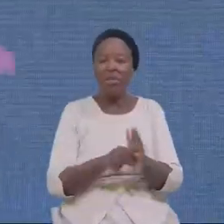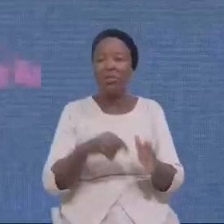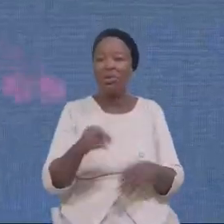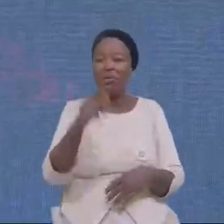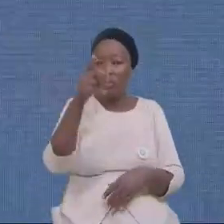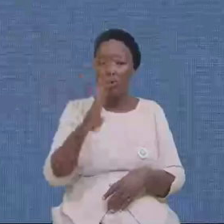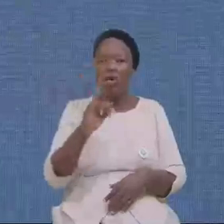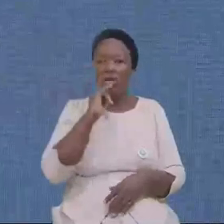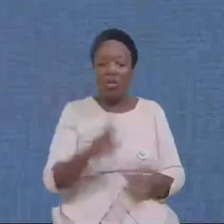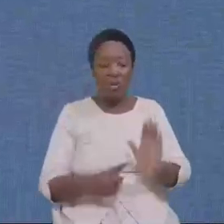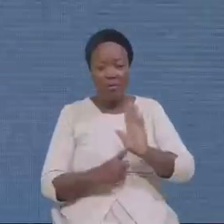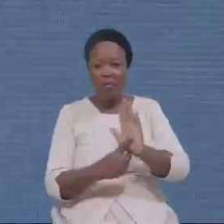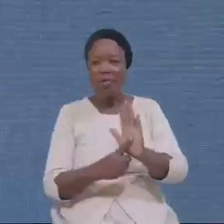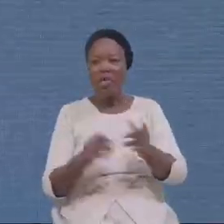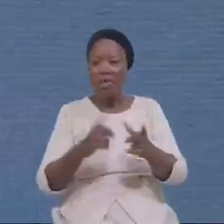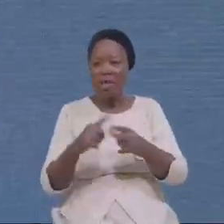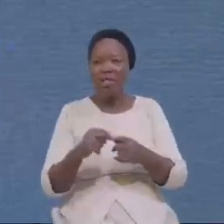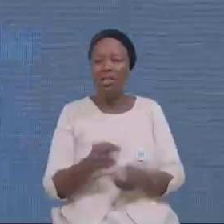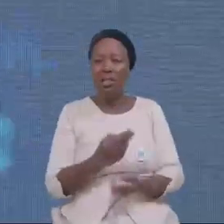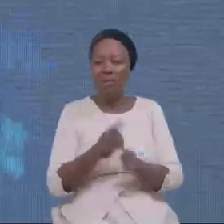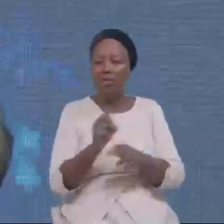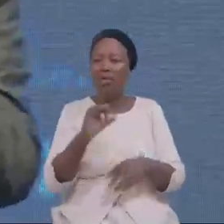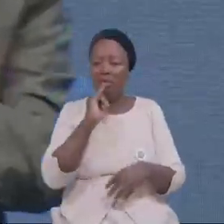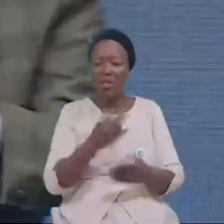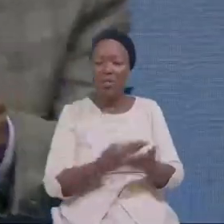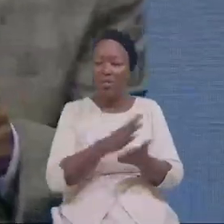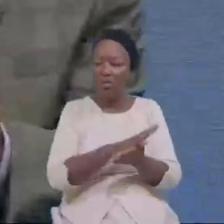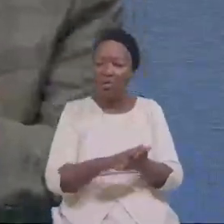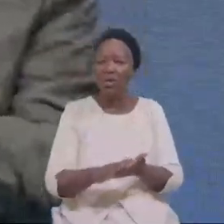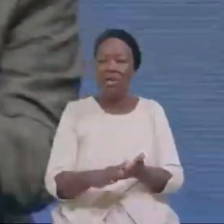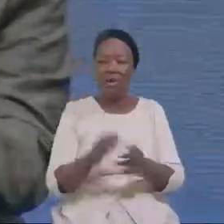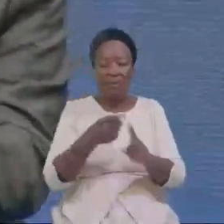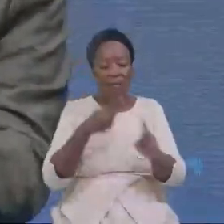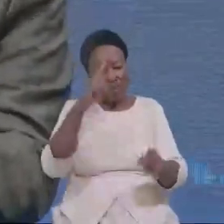est révélée, la rédemption est révélée,